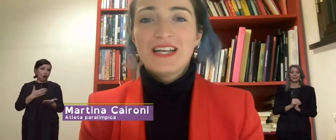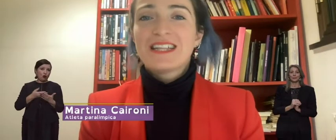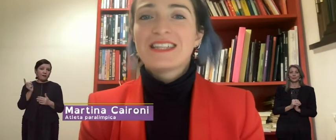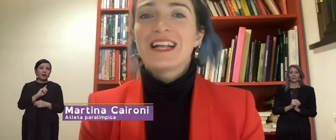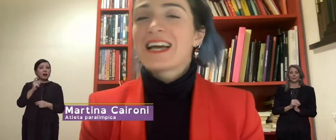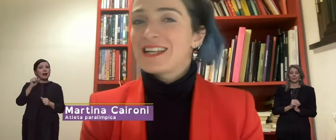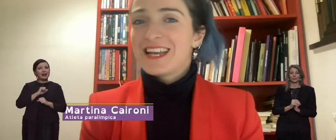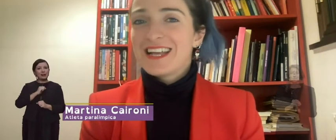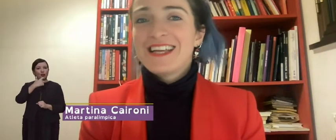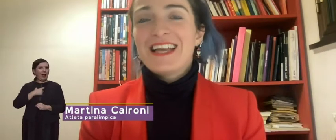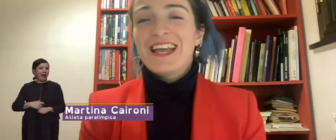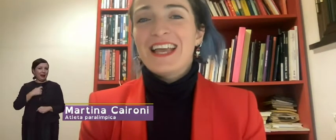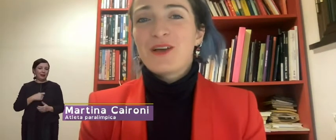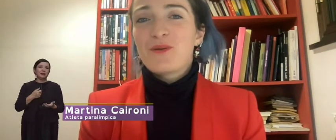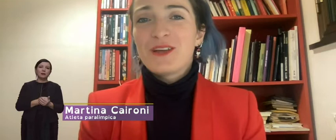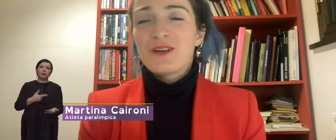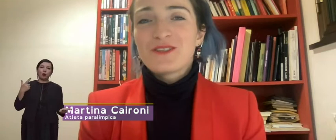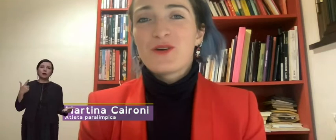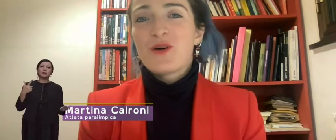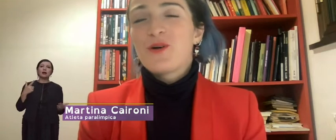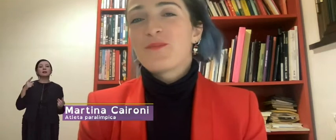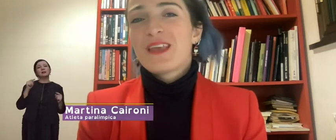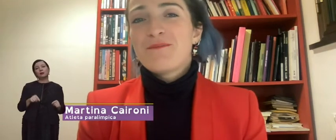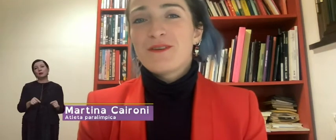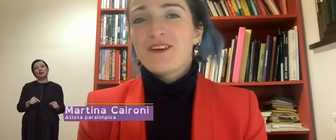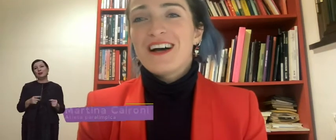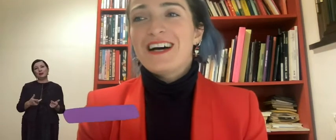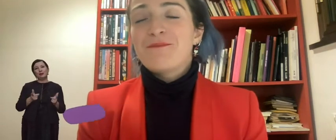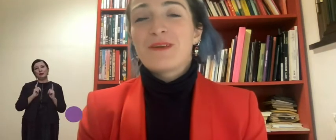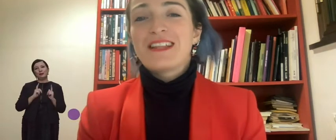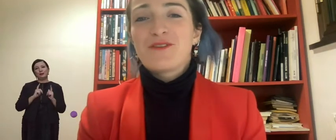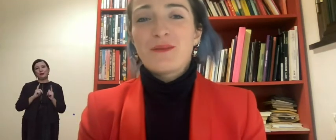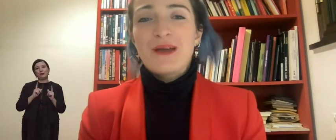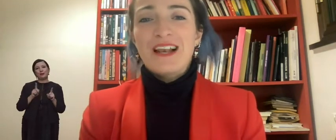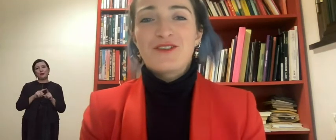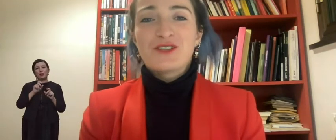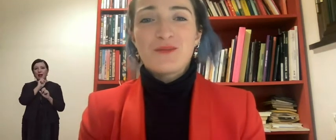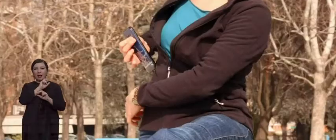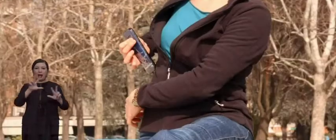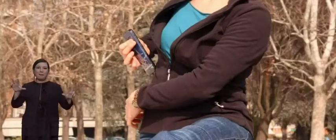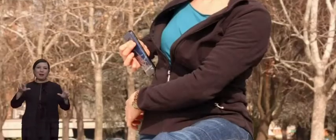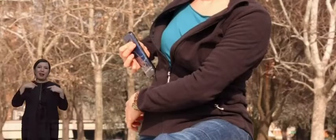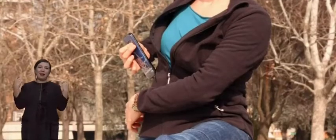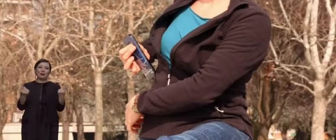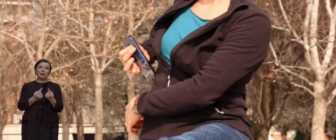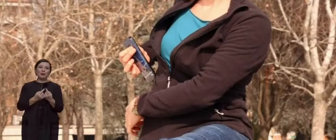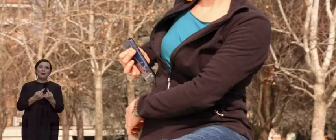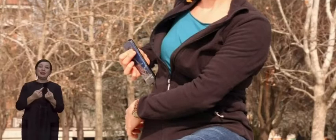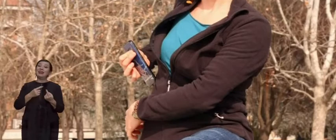dal carattere e quindi questo mi fa mandare un appello a tutte